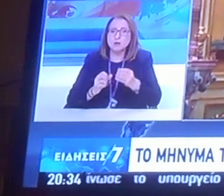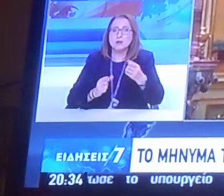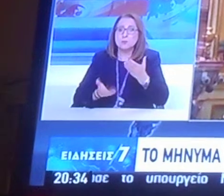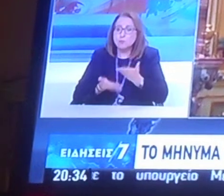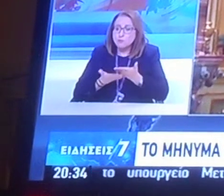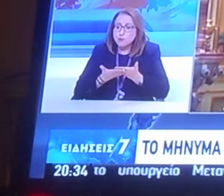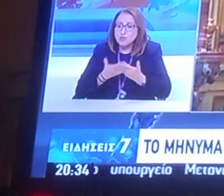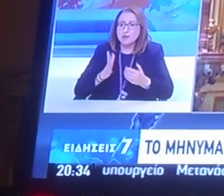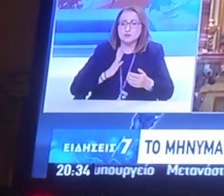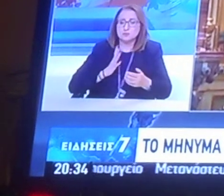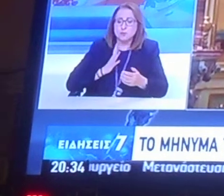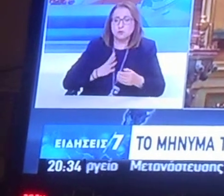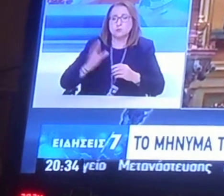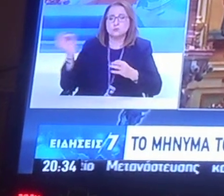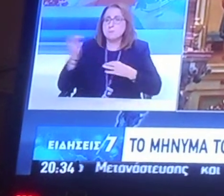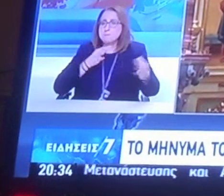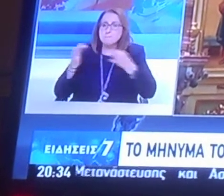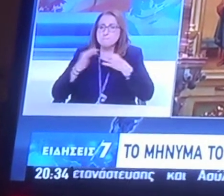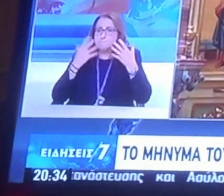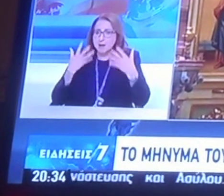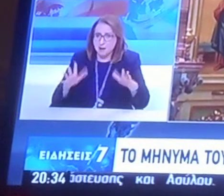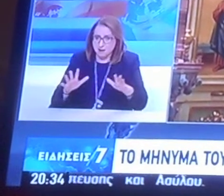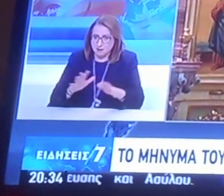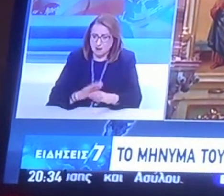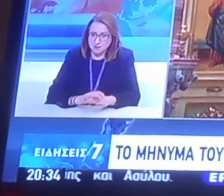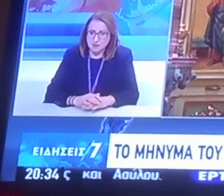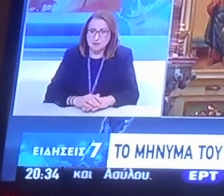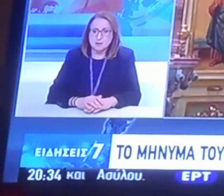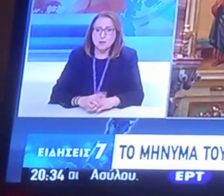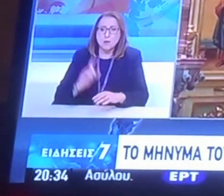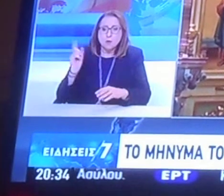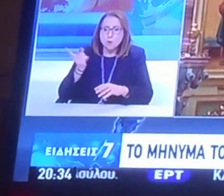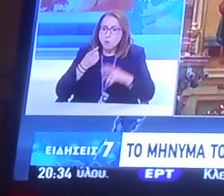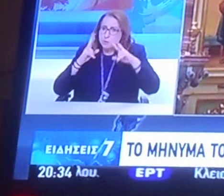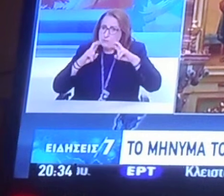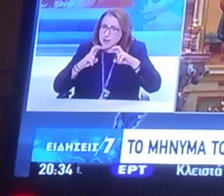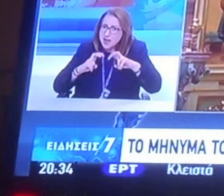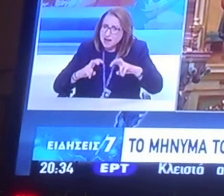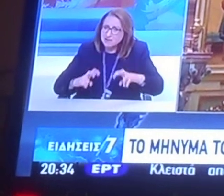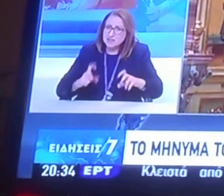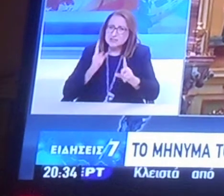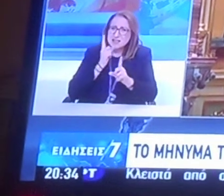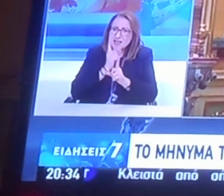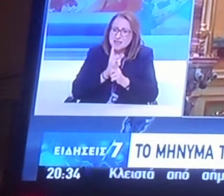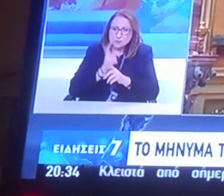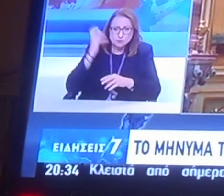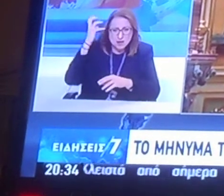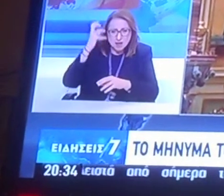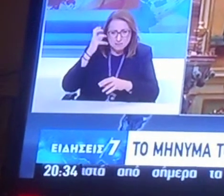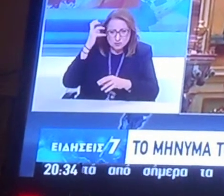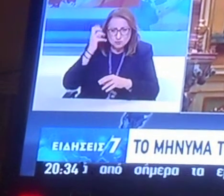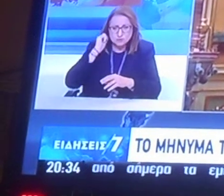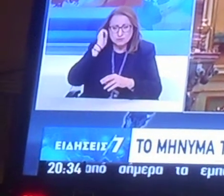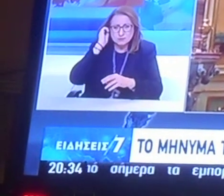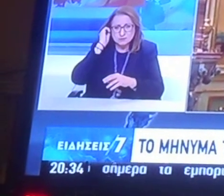προσκεφάλι των συνανθρώπων μας που νοσούν, τους ερευνητές και τους ειδικούς επιστήμονες που αναζητούν